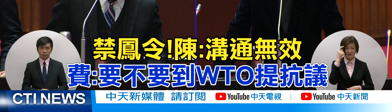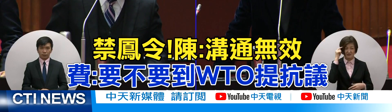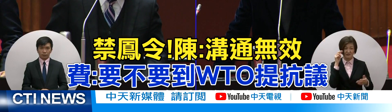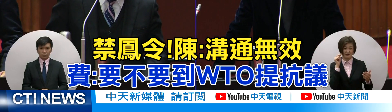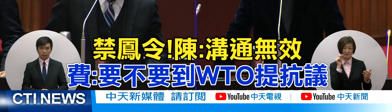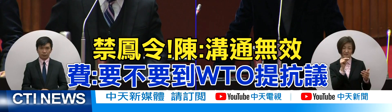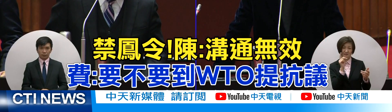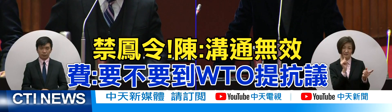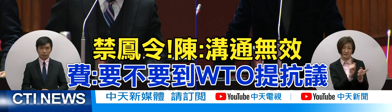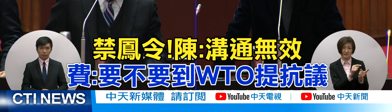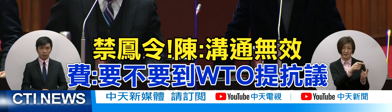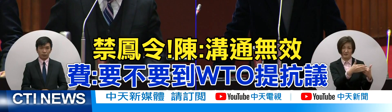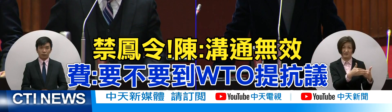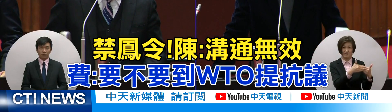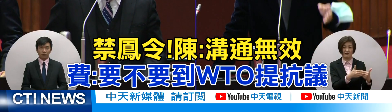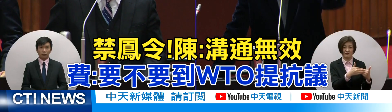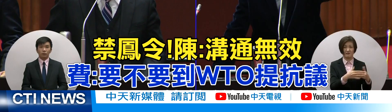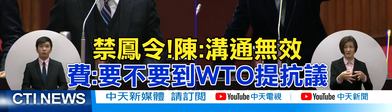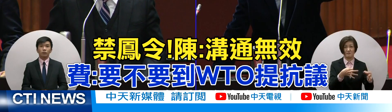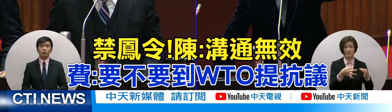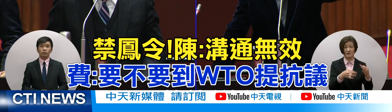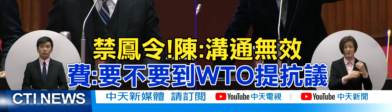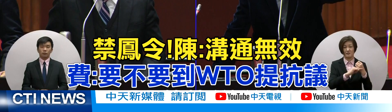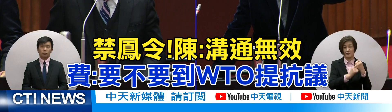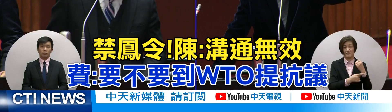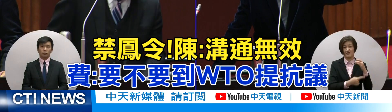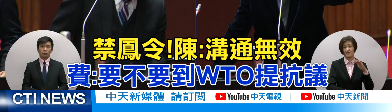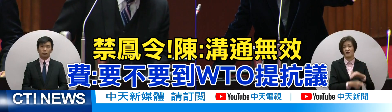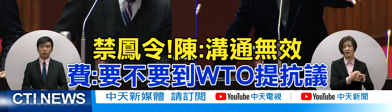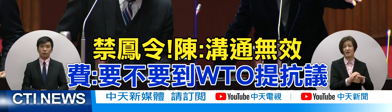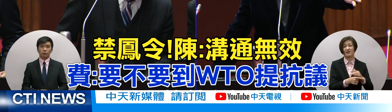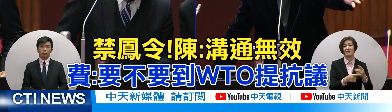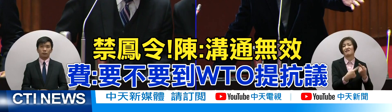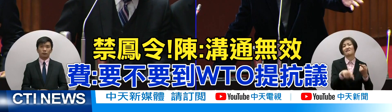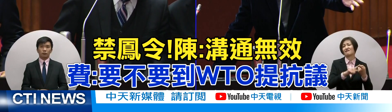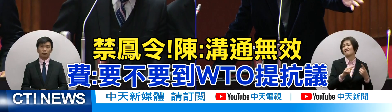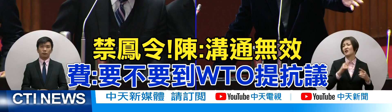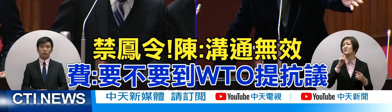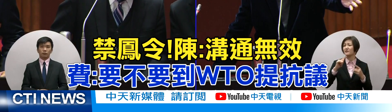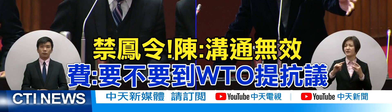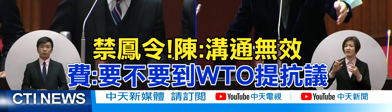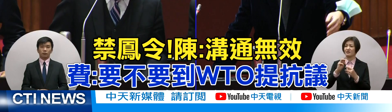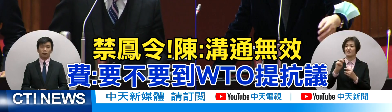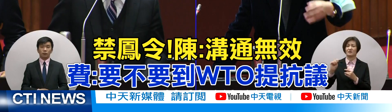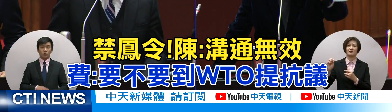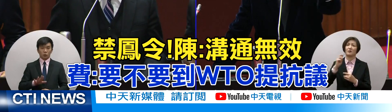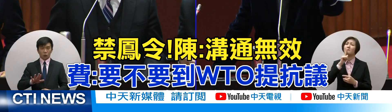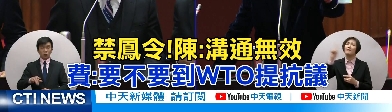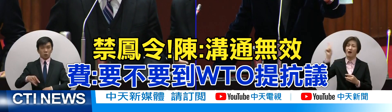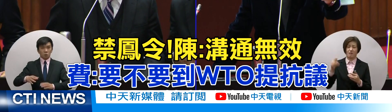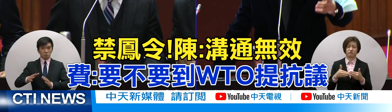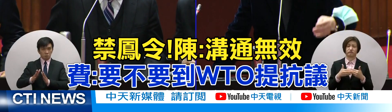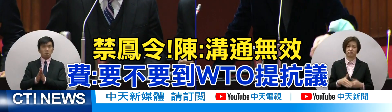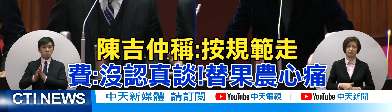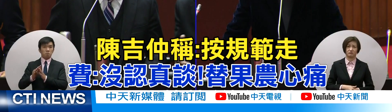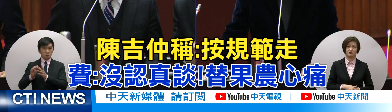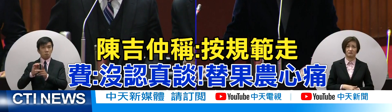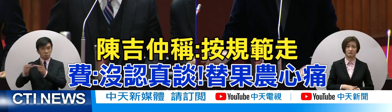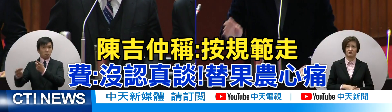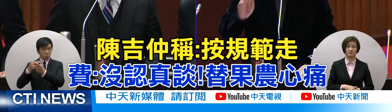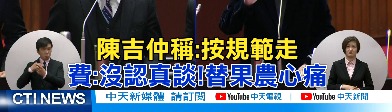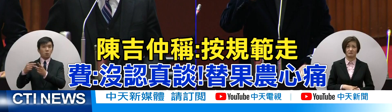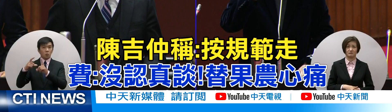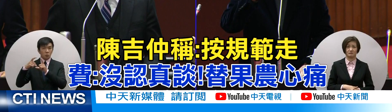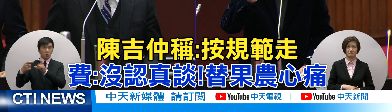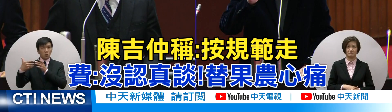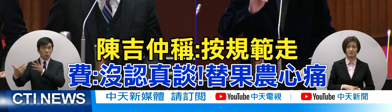易的这种规范，那你就去到 WTO 去告嘛。 我们都第一时间回应， 去告， 而且就科学根据